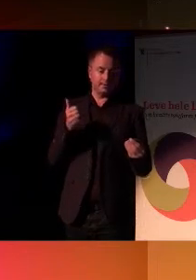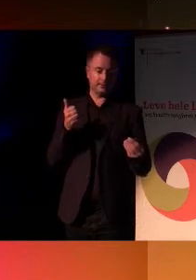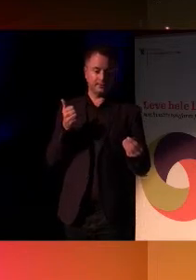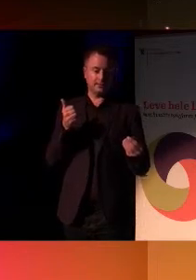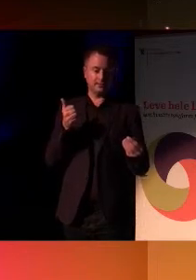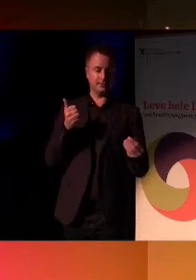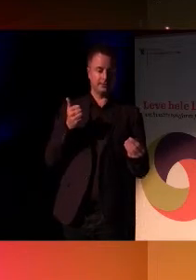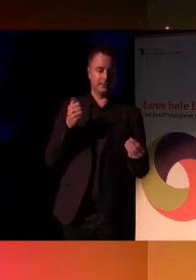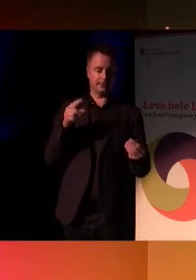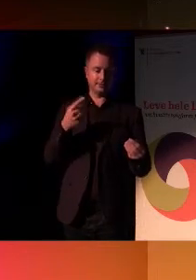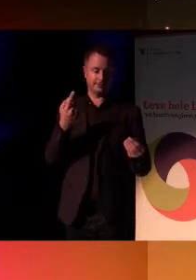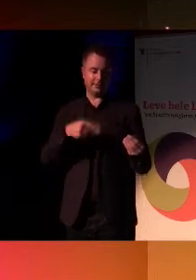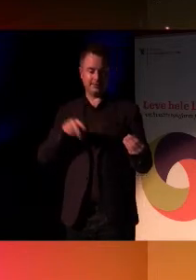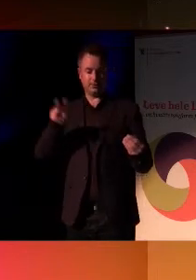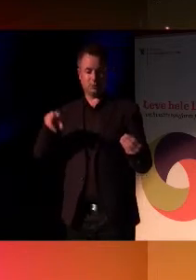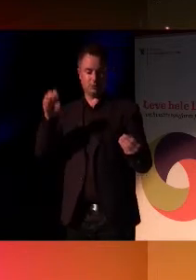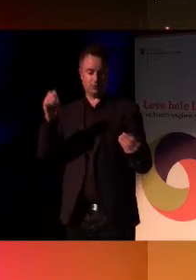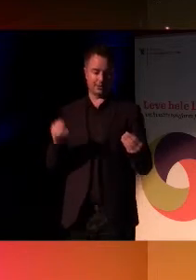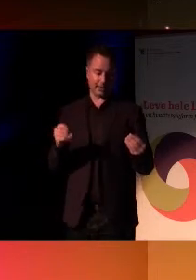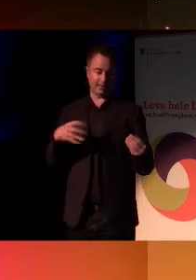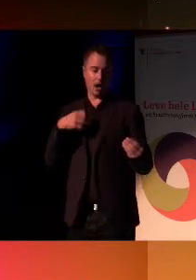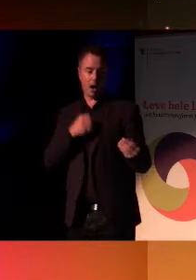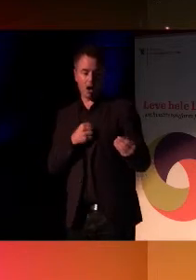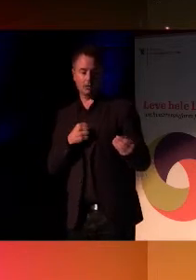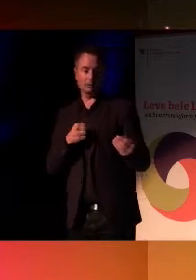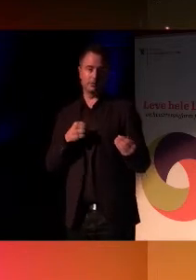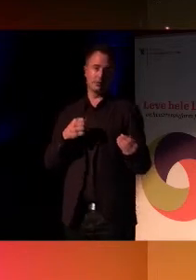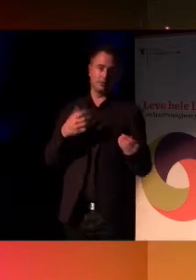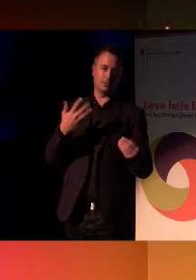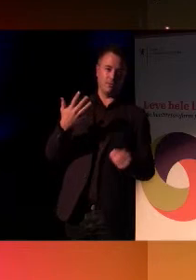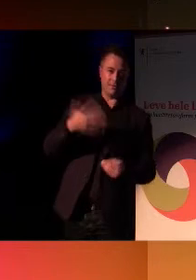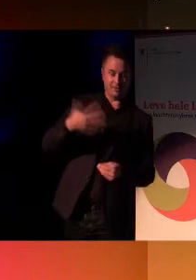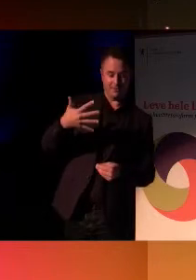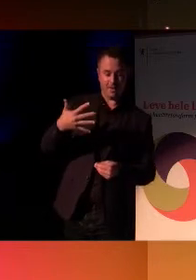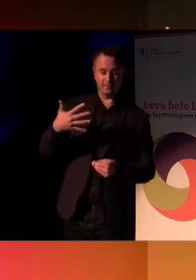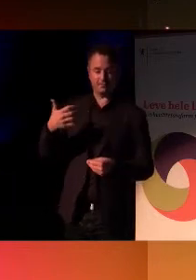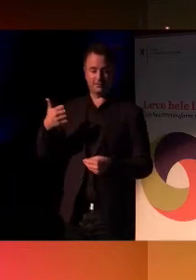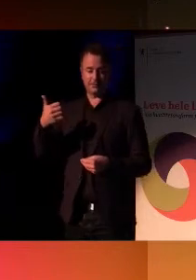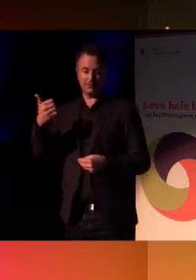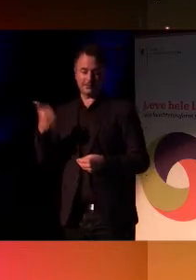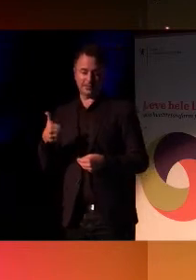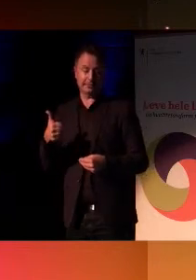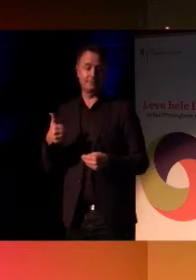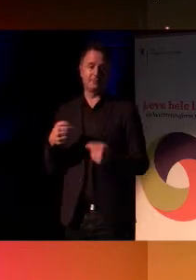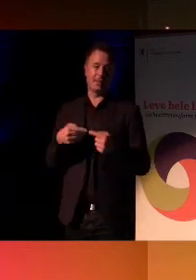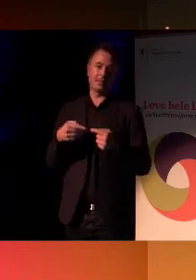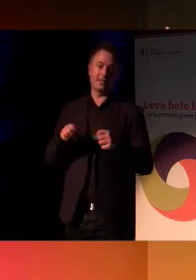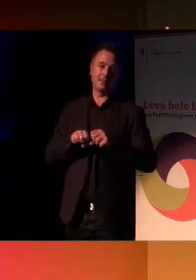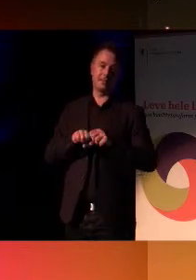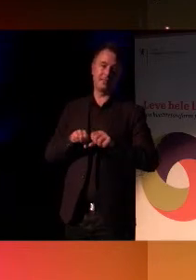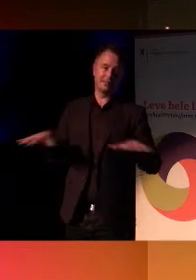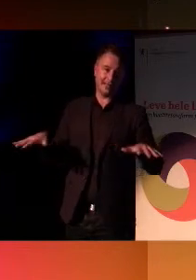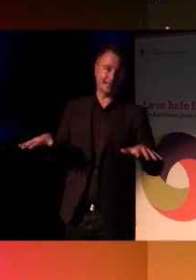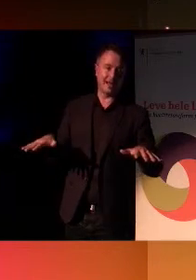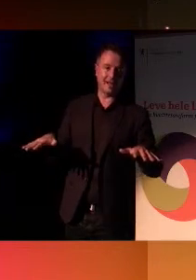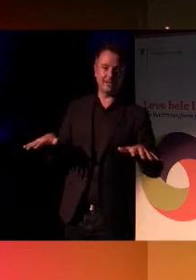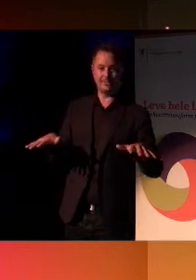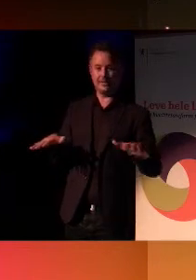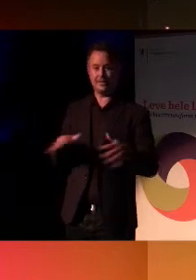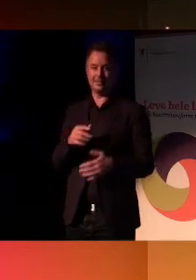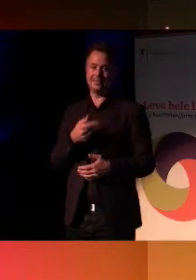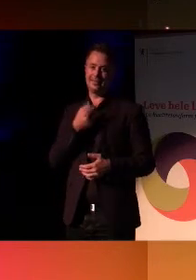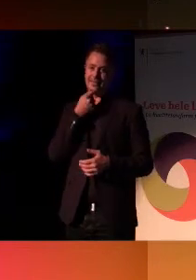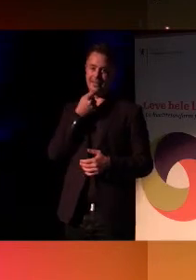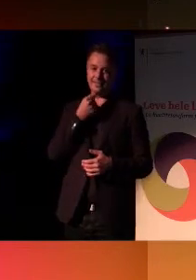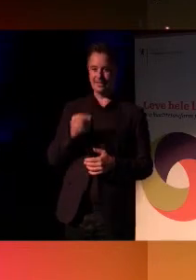personer, og det varierer litt hva som er eldre personer. Noen har 55, noen har 60, noen har 65. Men generelt så ligger prevalensen for disse lidelsene